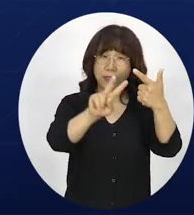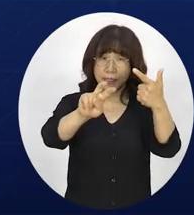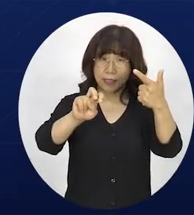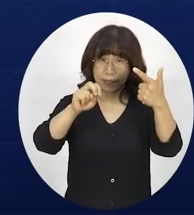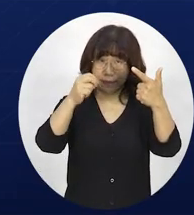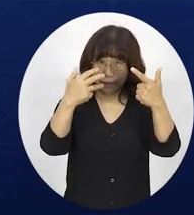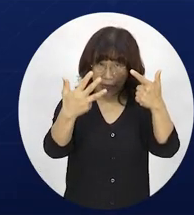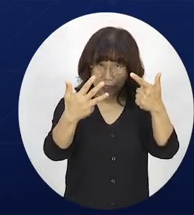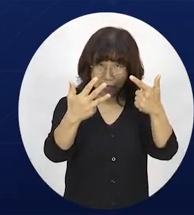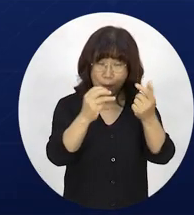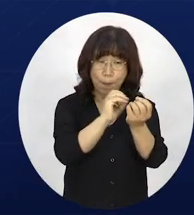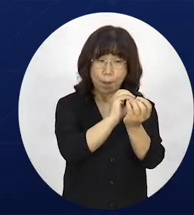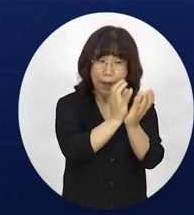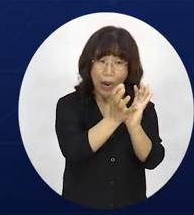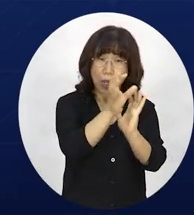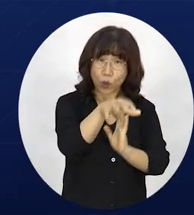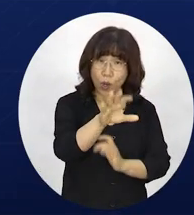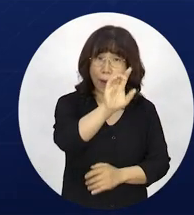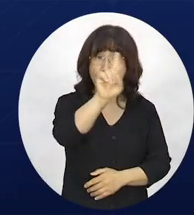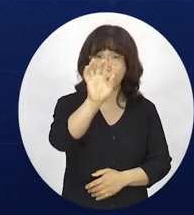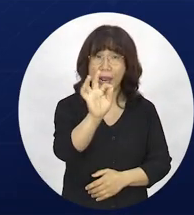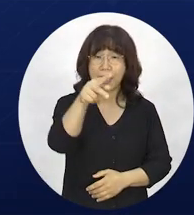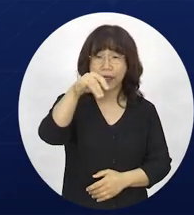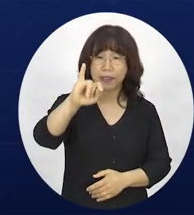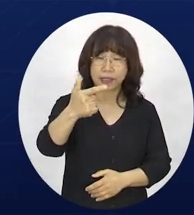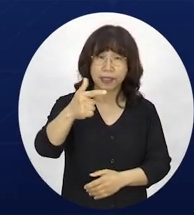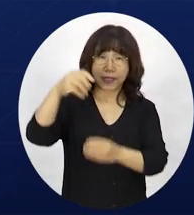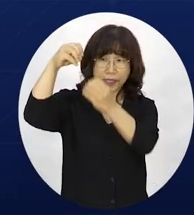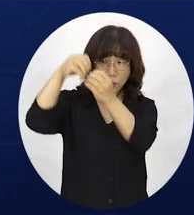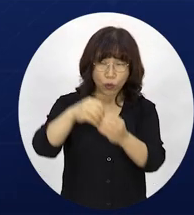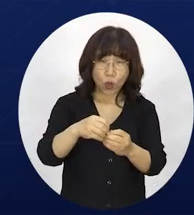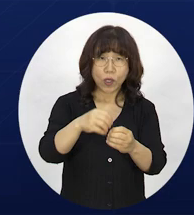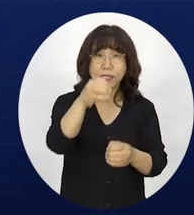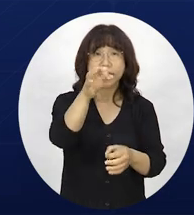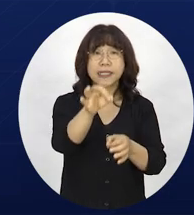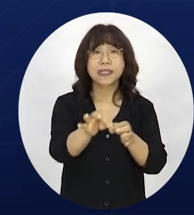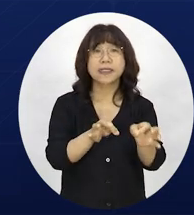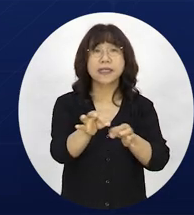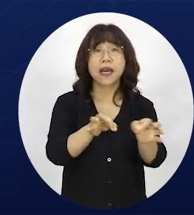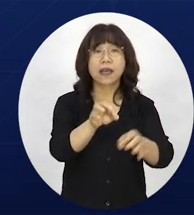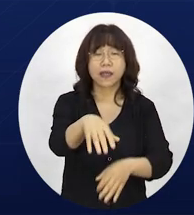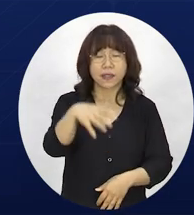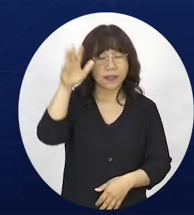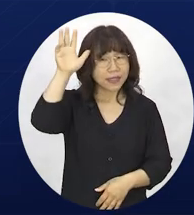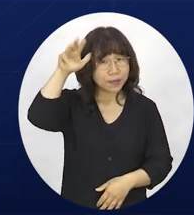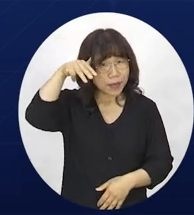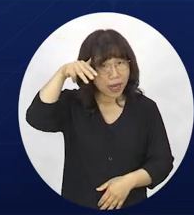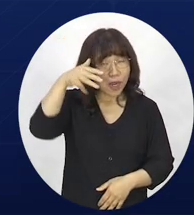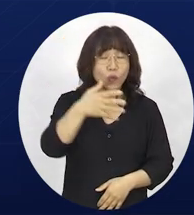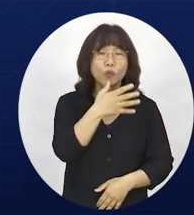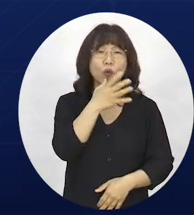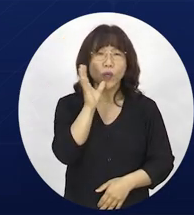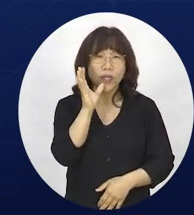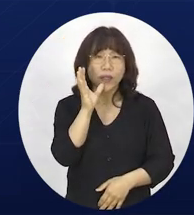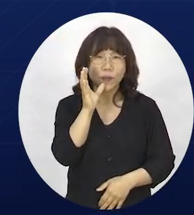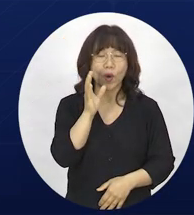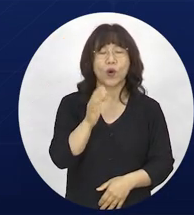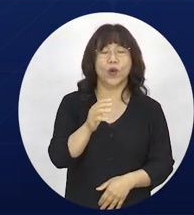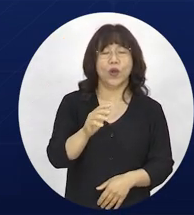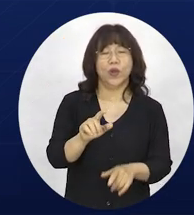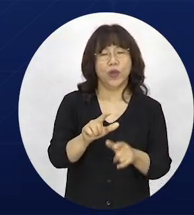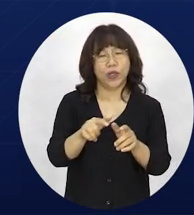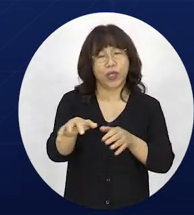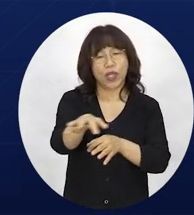지난 28일 방화동에 위치한 방신 전통시장에서 치매 어르신과 보호자 80여 명이 함께하는